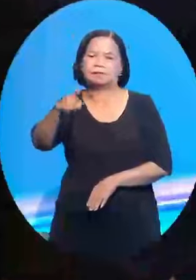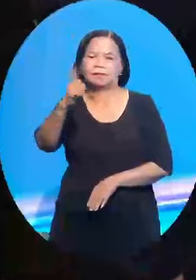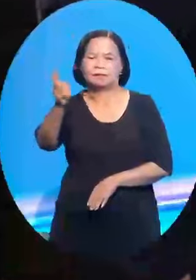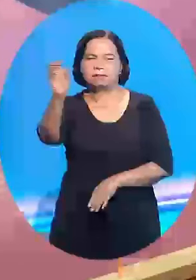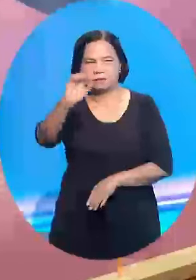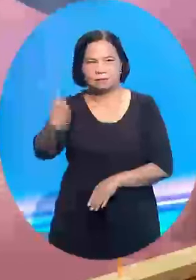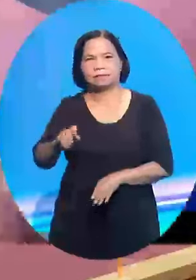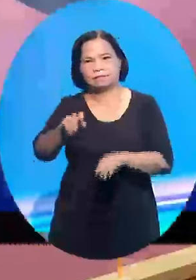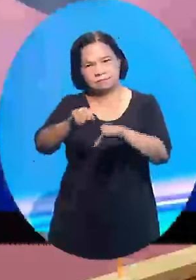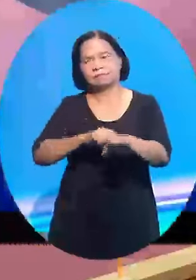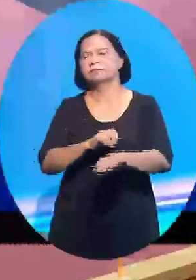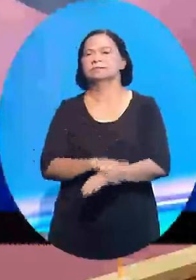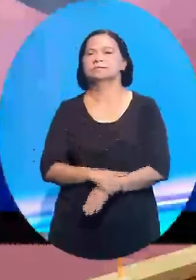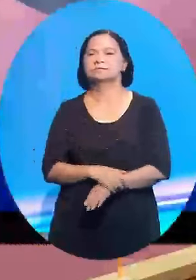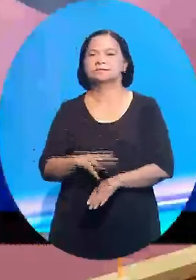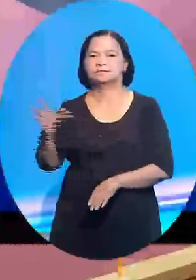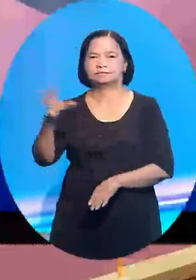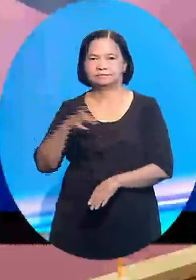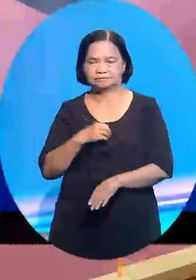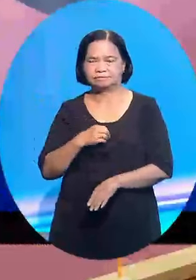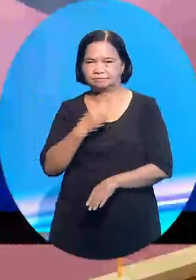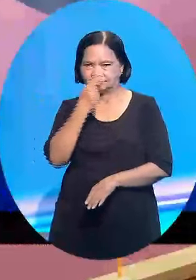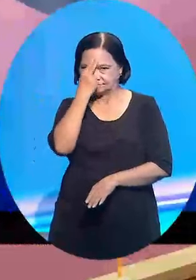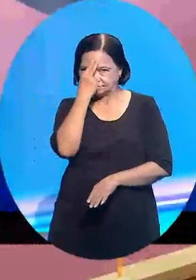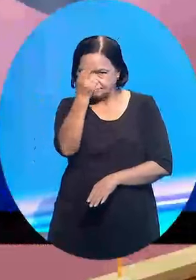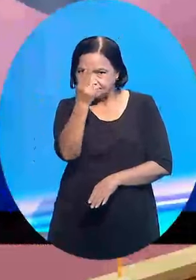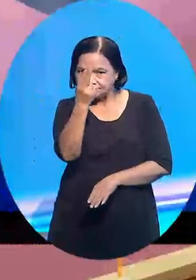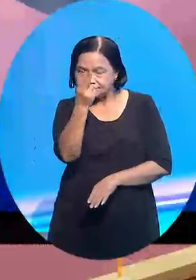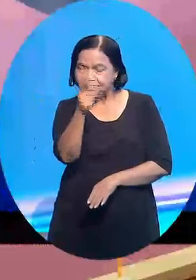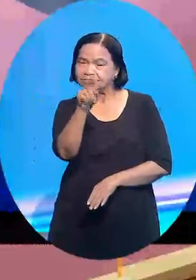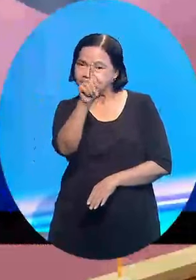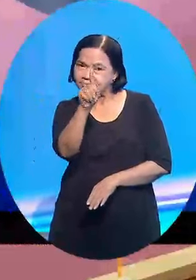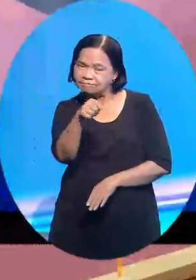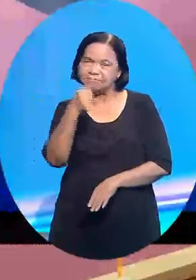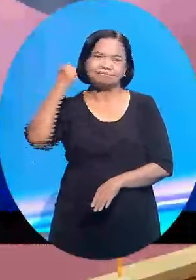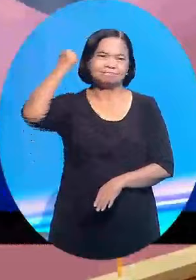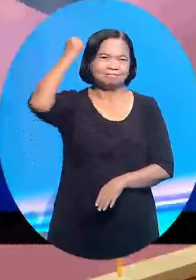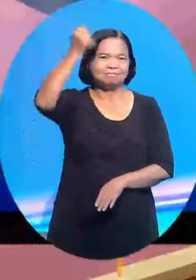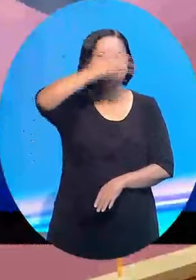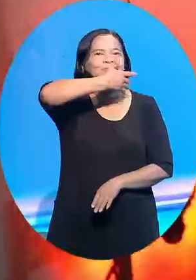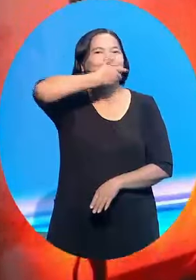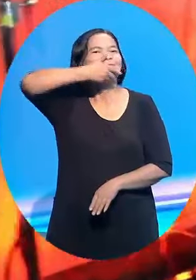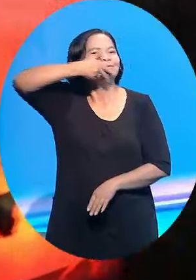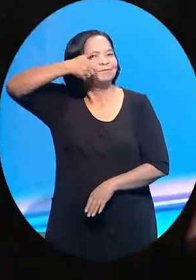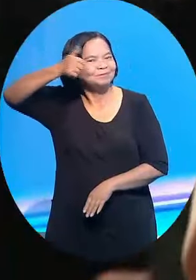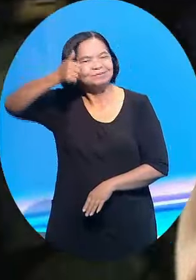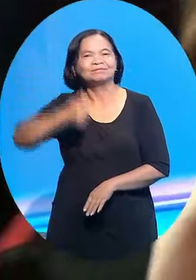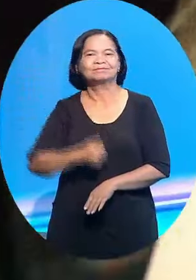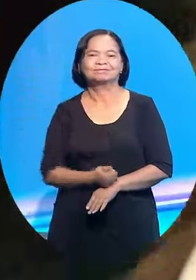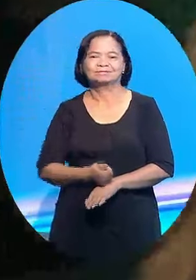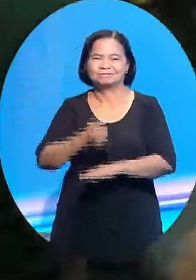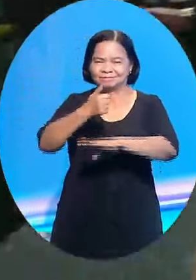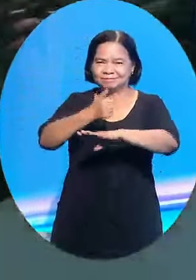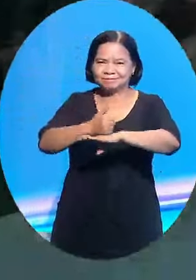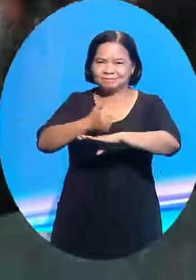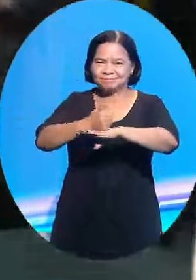phiếu. Chúng ta có được sự ủy nhiệm lớn nhất, đây là chiến thắng tuyệt vời. Trong khi đó, Thủ